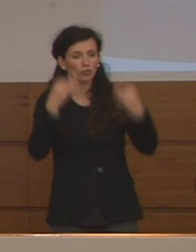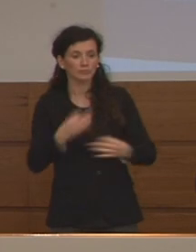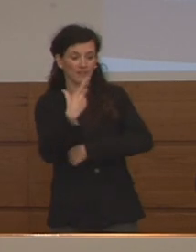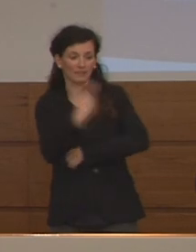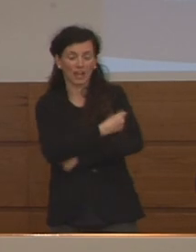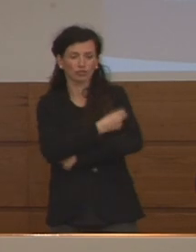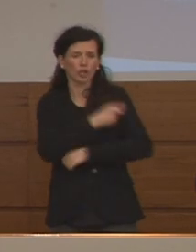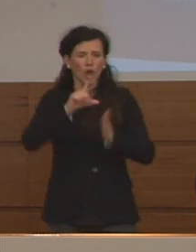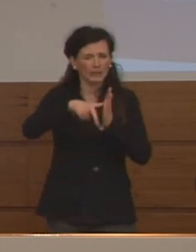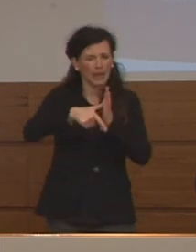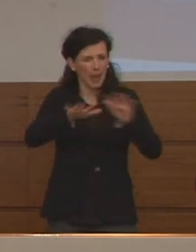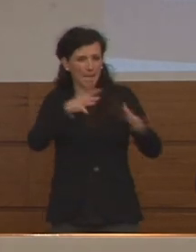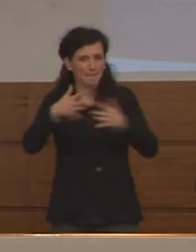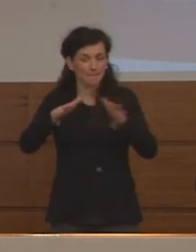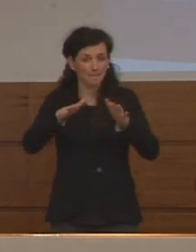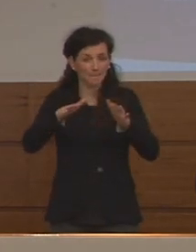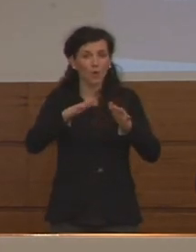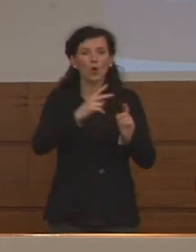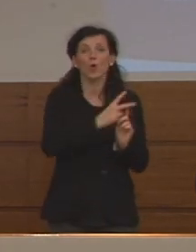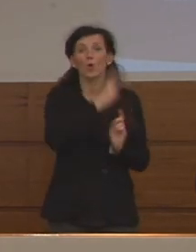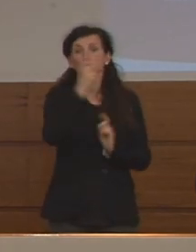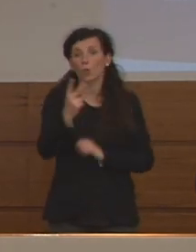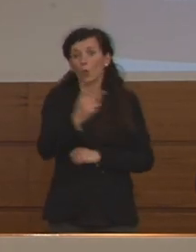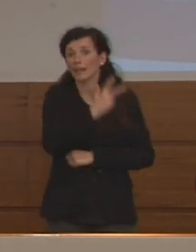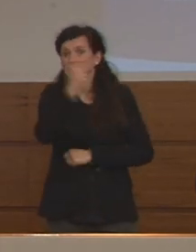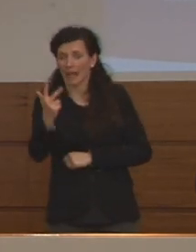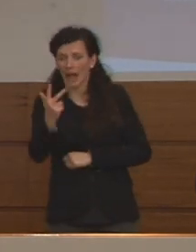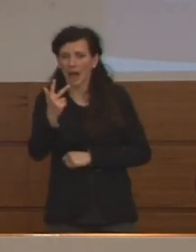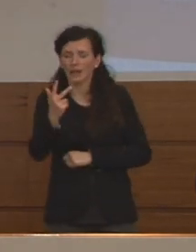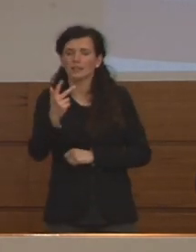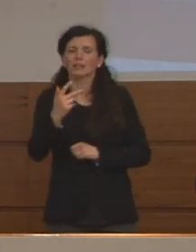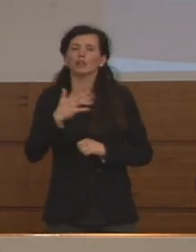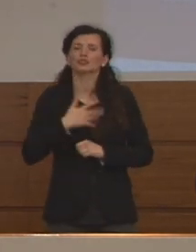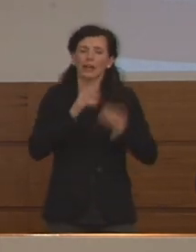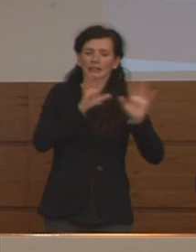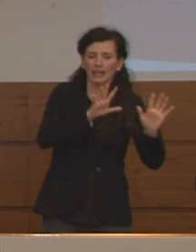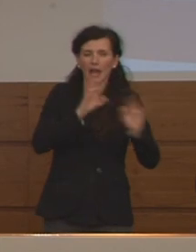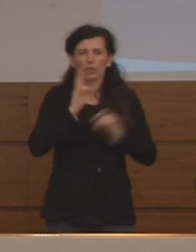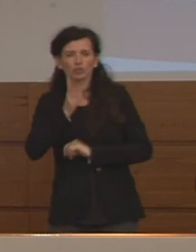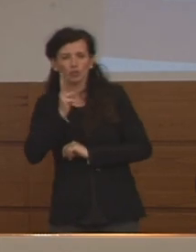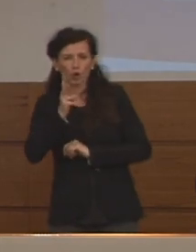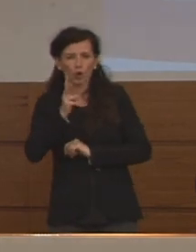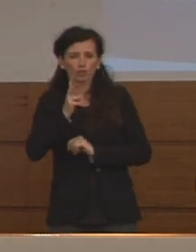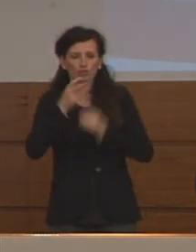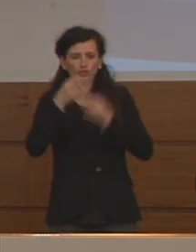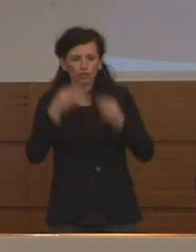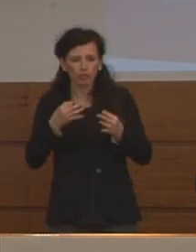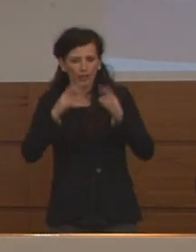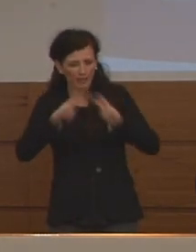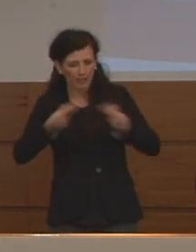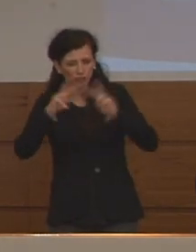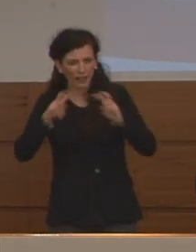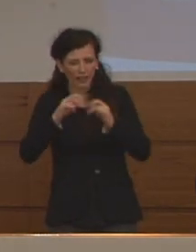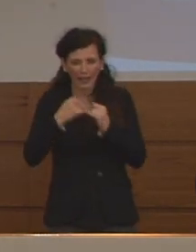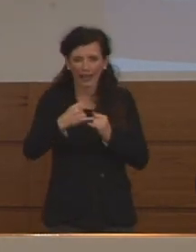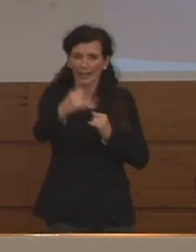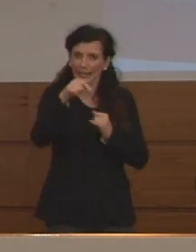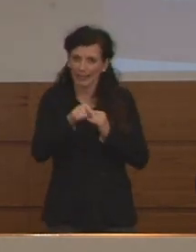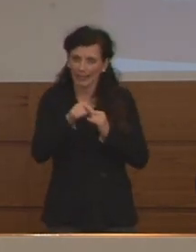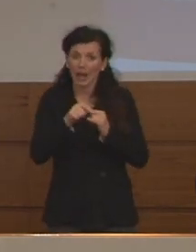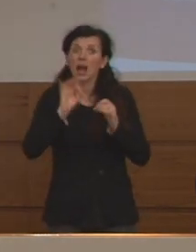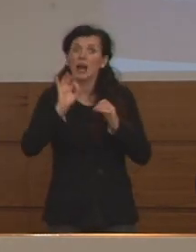medio è di 23 anni vengono fatte almeno 10 12 linee di ricerca e se tutto va bene questi sono i tempi